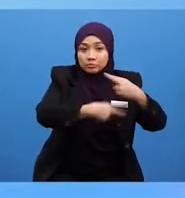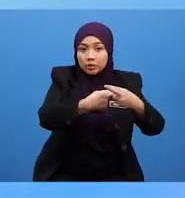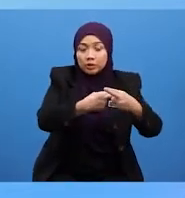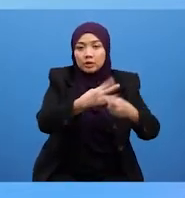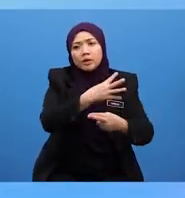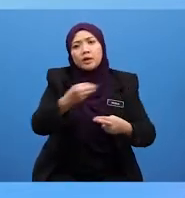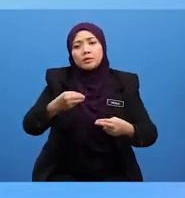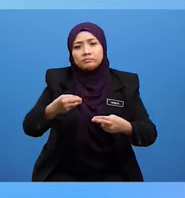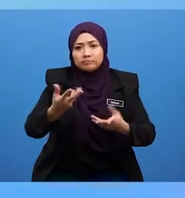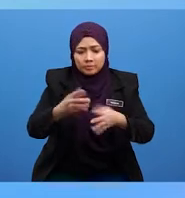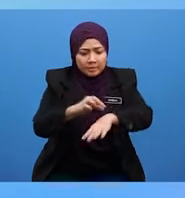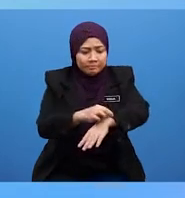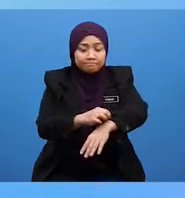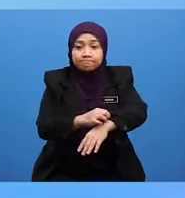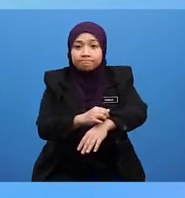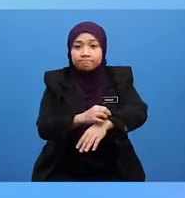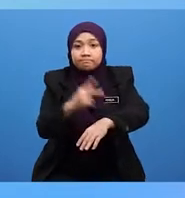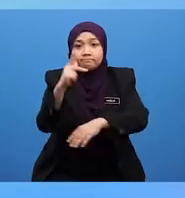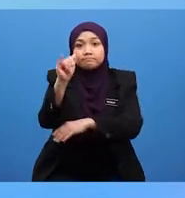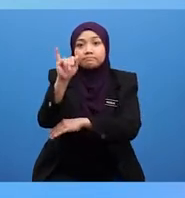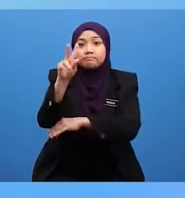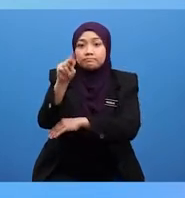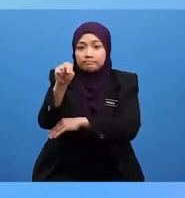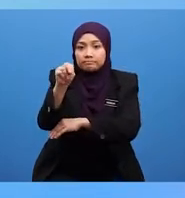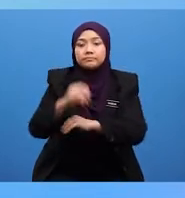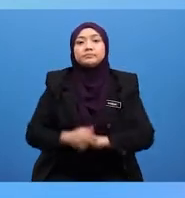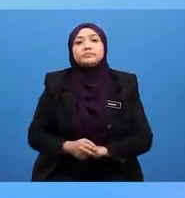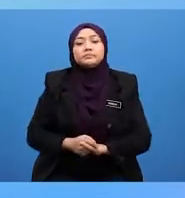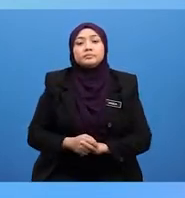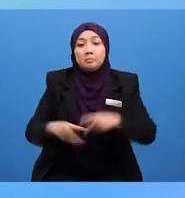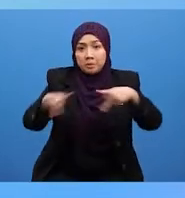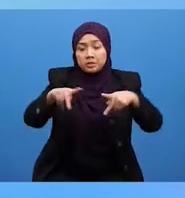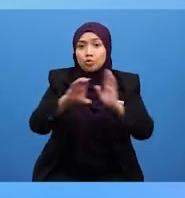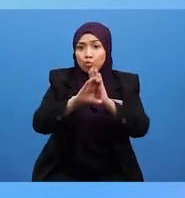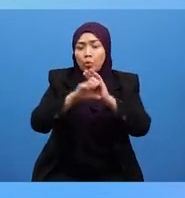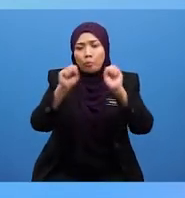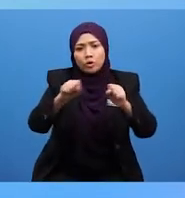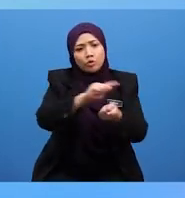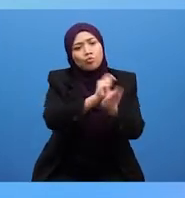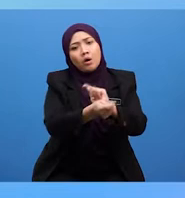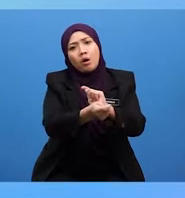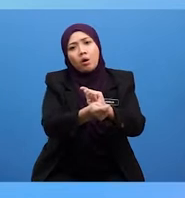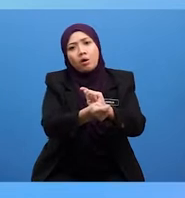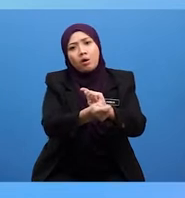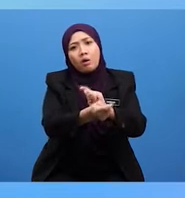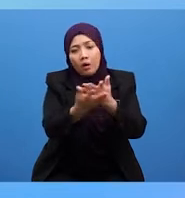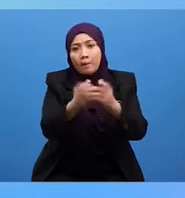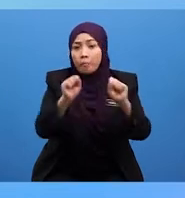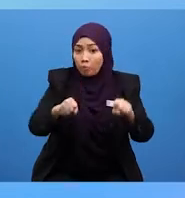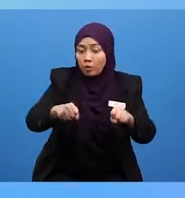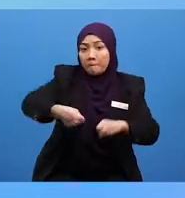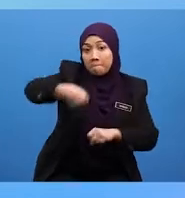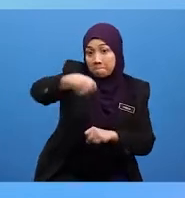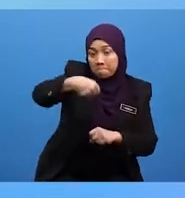Gambar menunjukkan bahan plastik digantikan dengan bahan lain. Bahan beg plastik